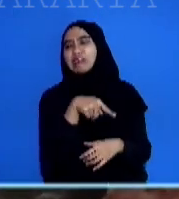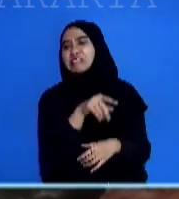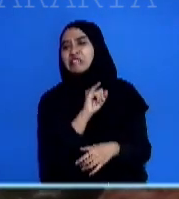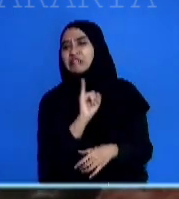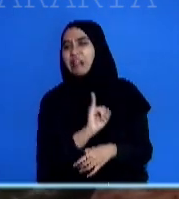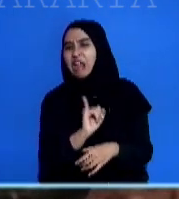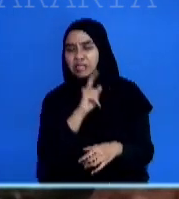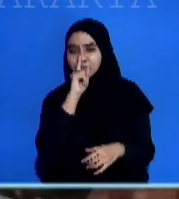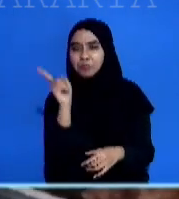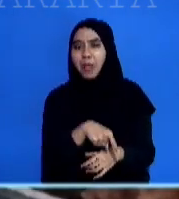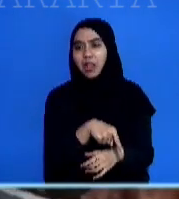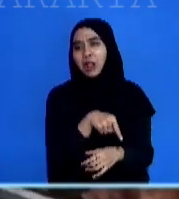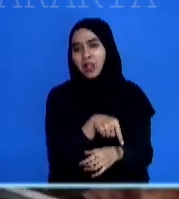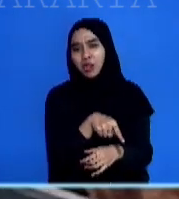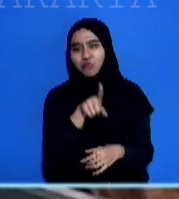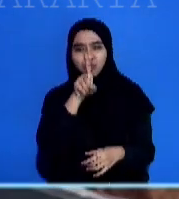silveranganrys